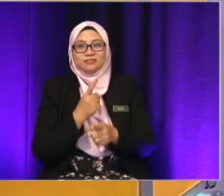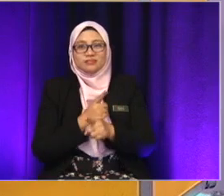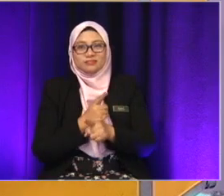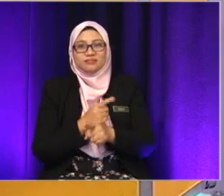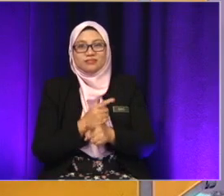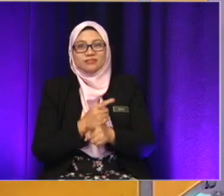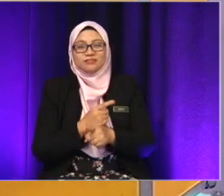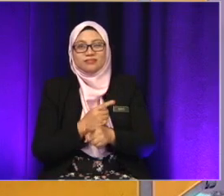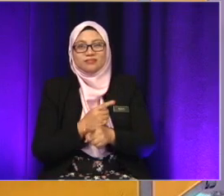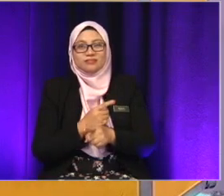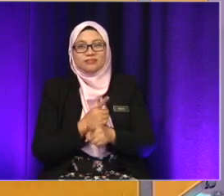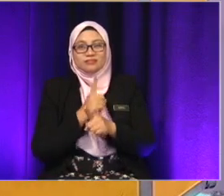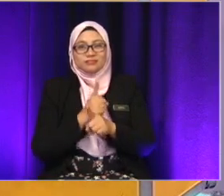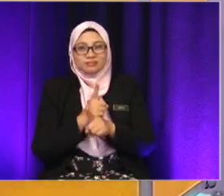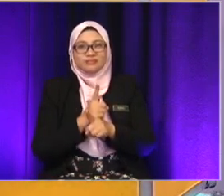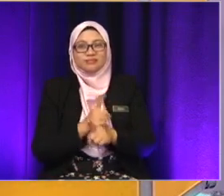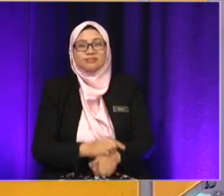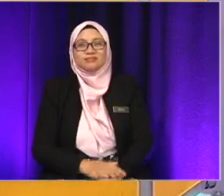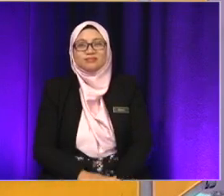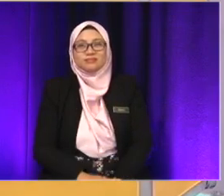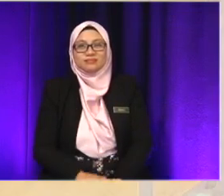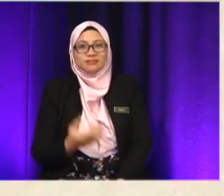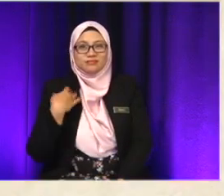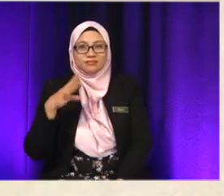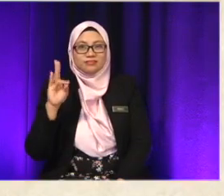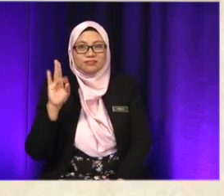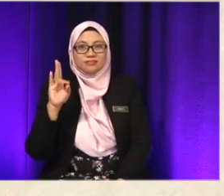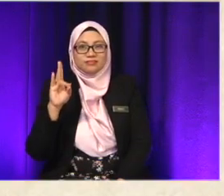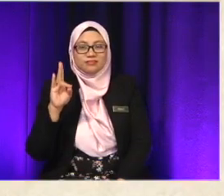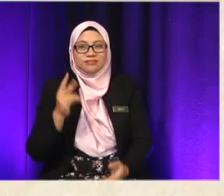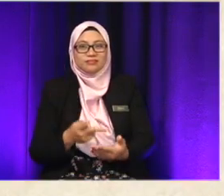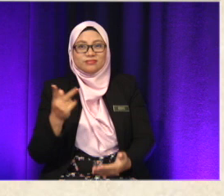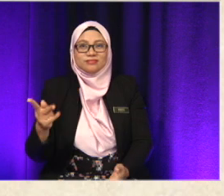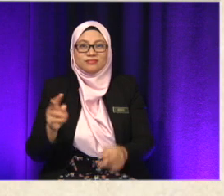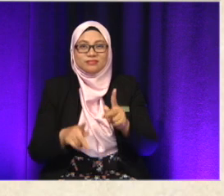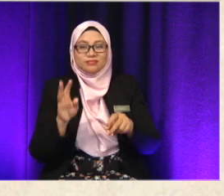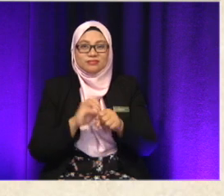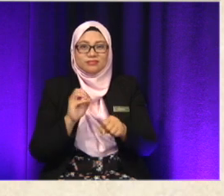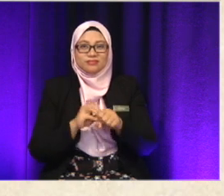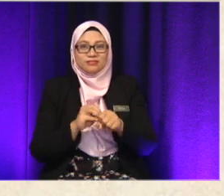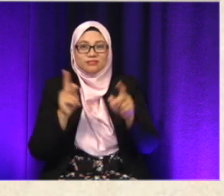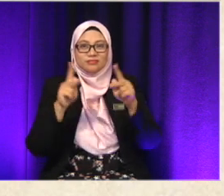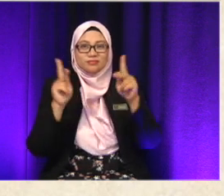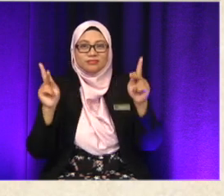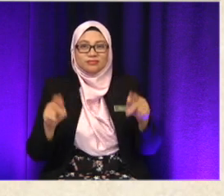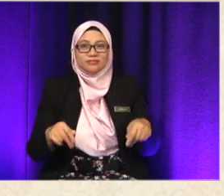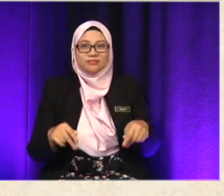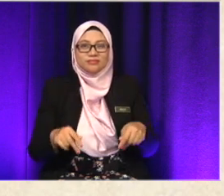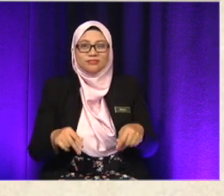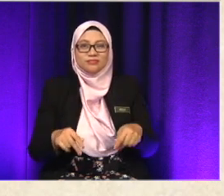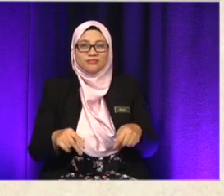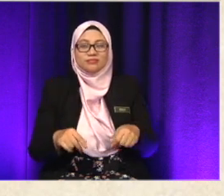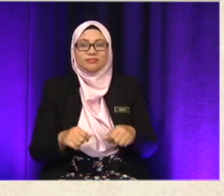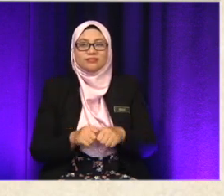sifat, 7 komponen kan. Mana yang Aiman kata tadi ada tindak searah. Okey, kalau dalam exam jawab ini pun dah okey dah kan. Injap kawalan aliran,